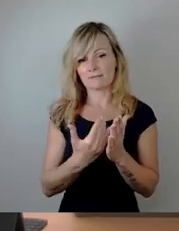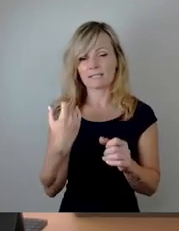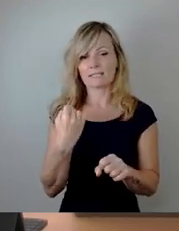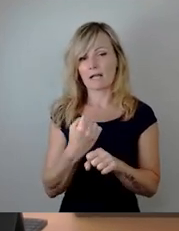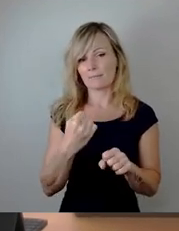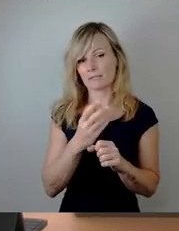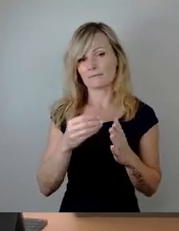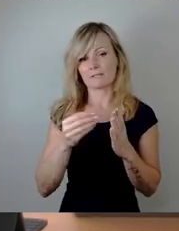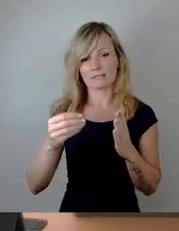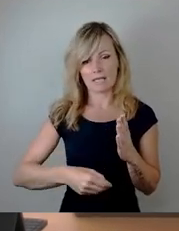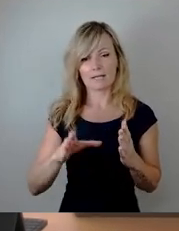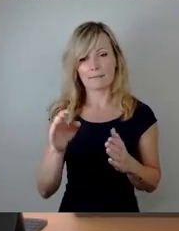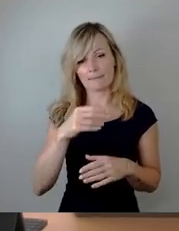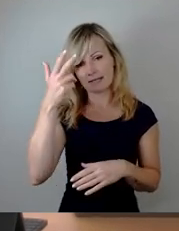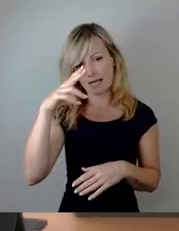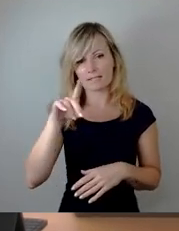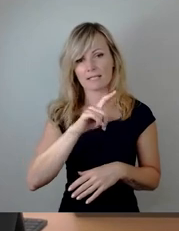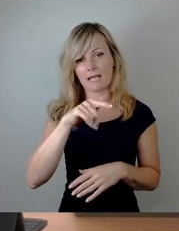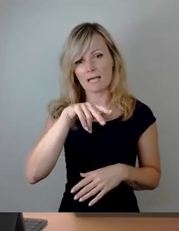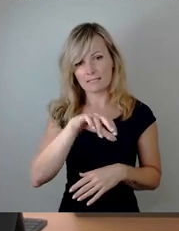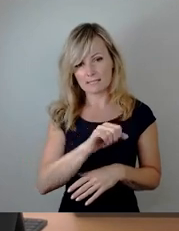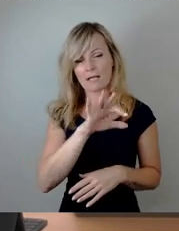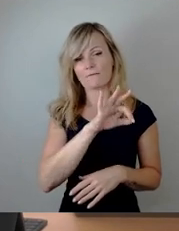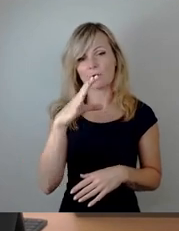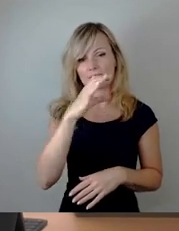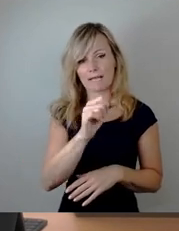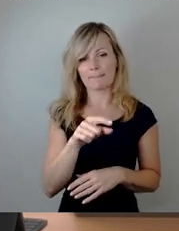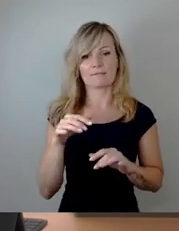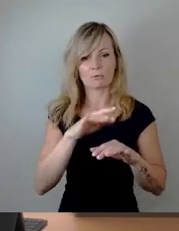Arbeitsvertrag mit Herrn Lars Vorschein mit Wirkung zum 1. Januar